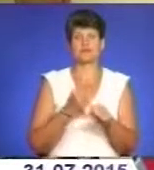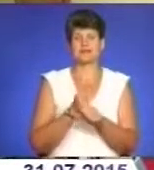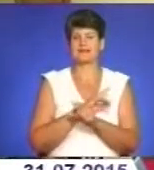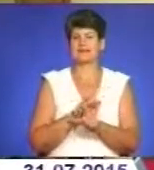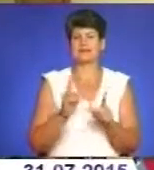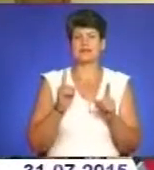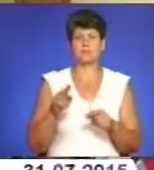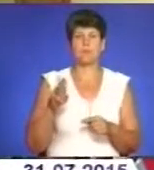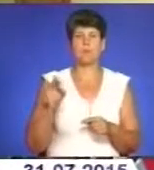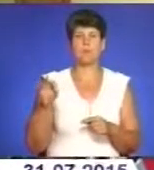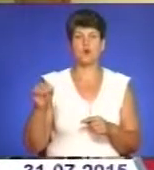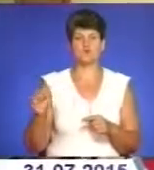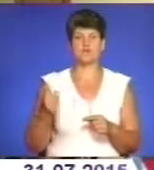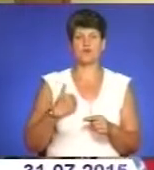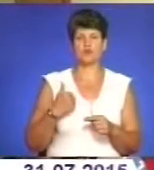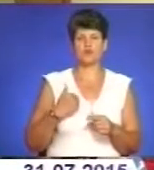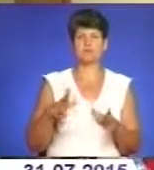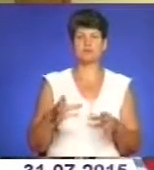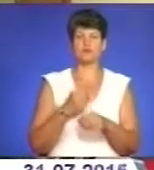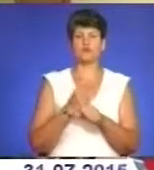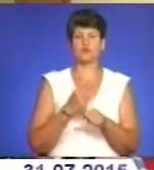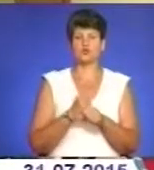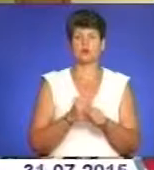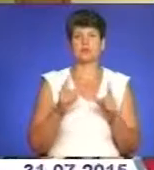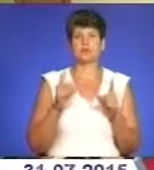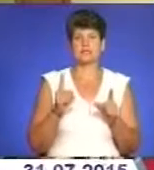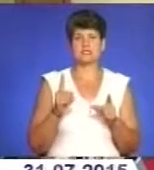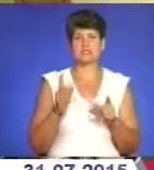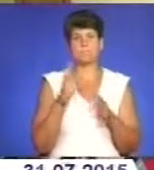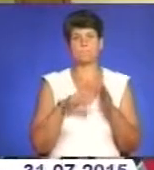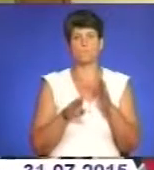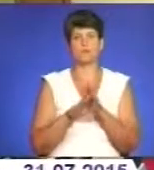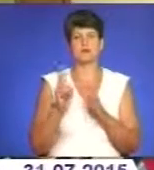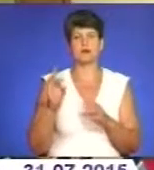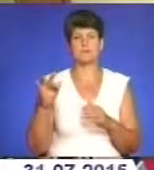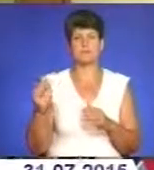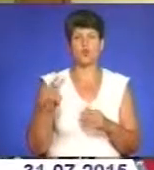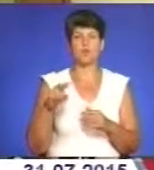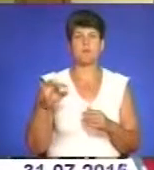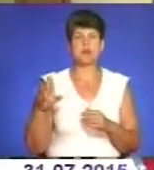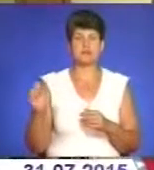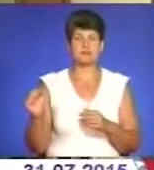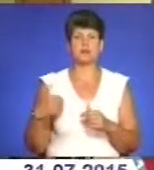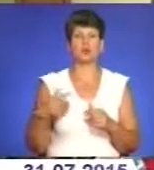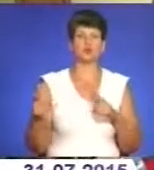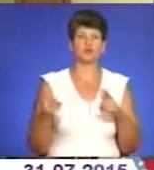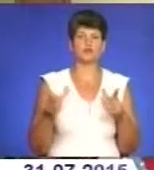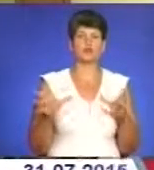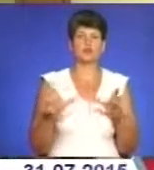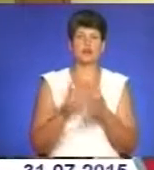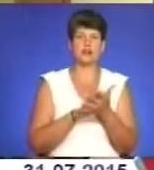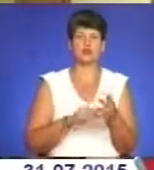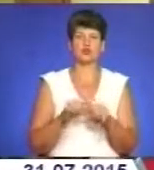з Поморським воєводством, ми співпрацюємо сьогодні воєводством Подкарпатським, Любельським, і ми готові до подальшого